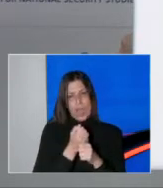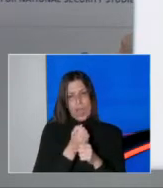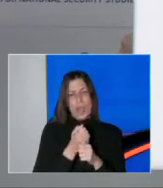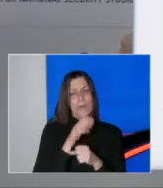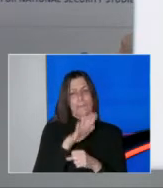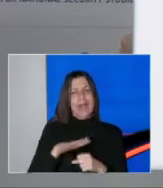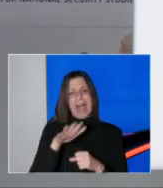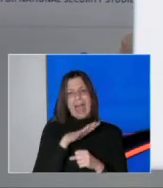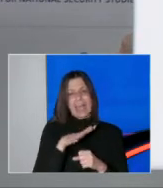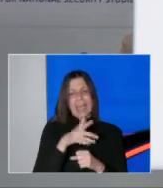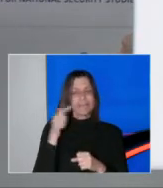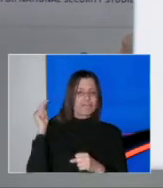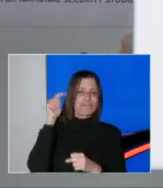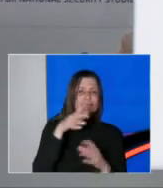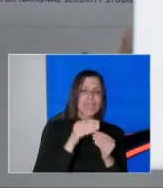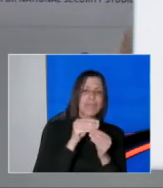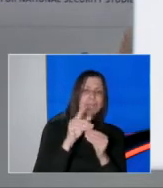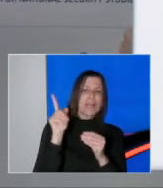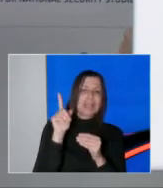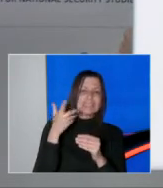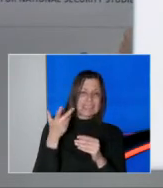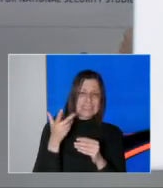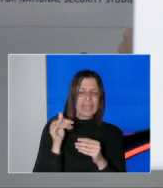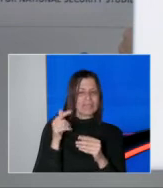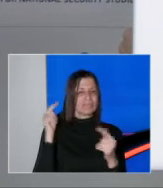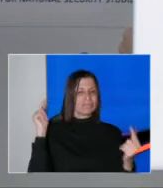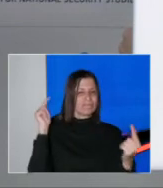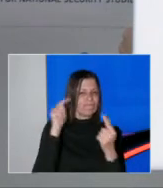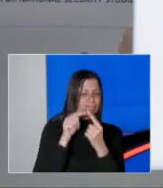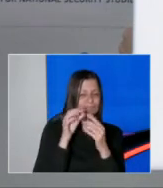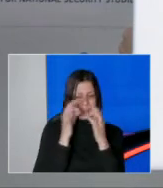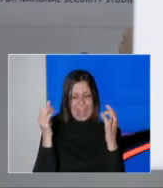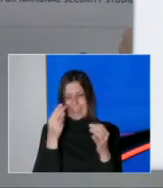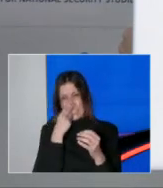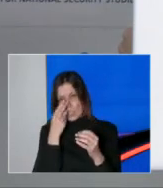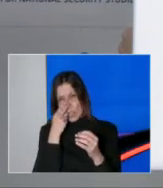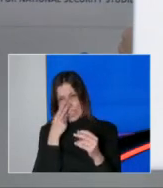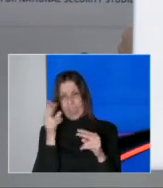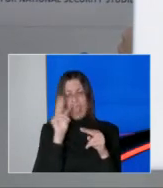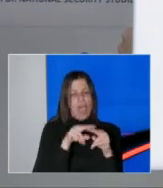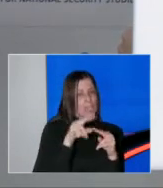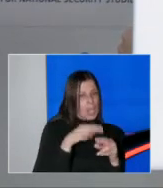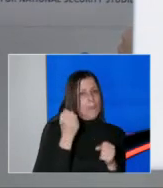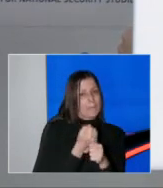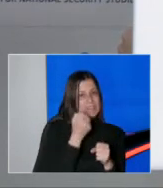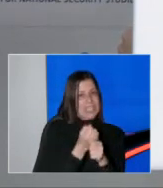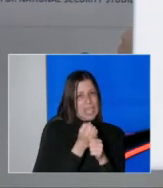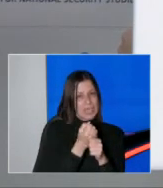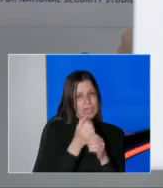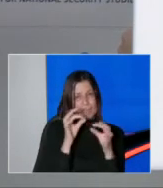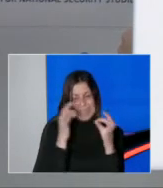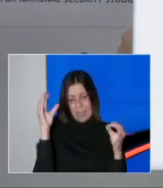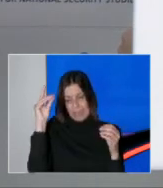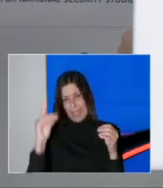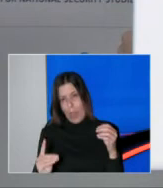יירוט באמצעות לייזר. בהתחלה, באופן ניסיוני, אחר כך באופן מבצעי. תחילה